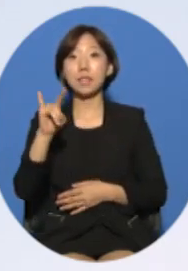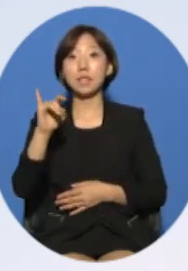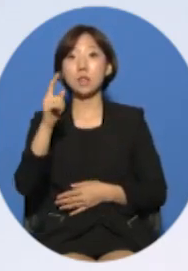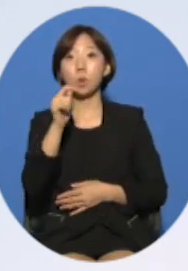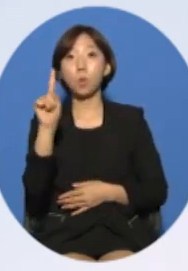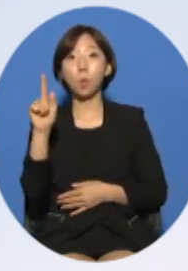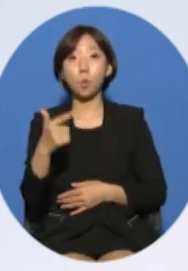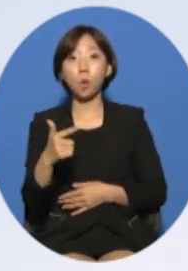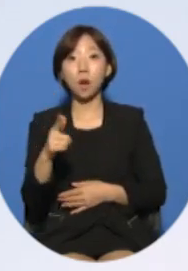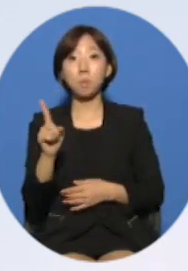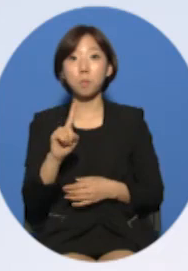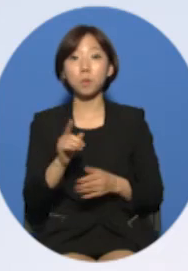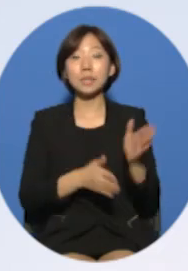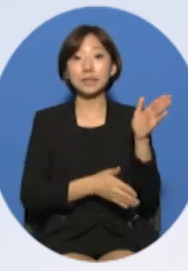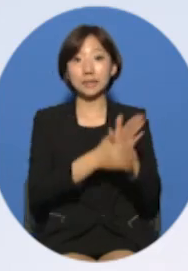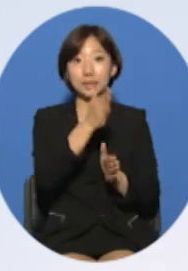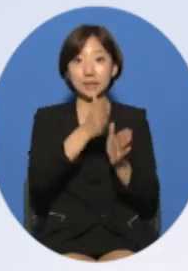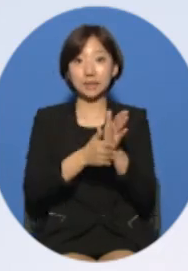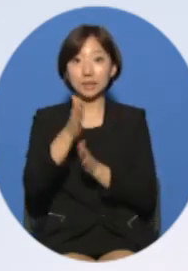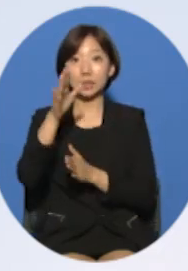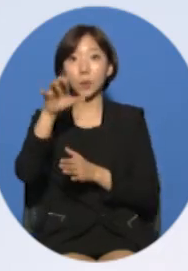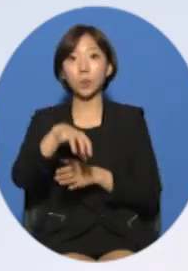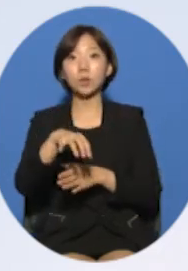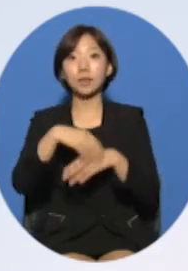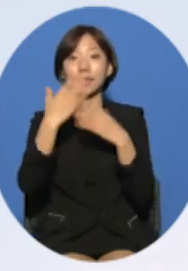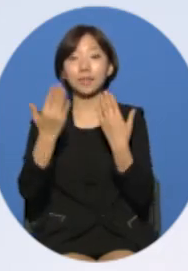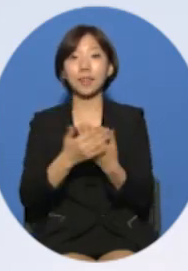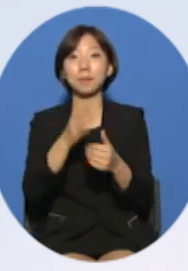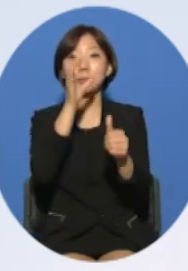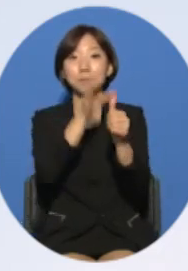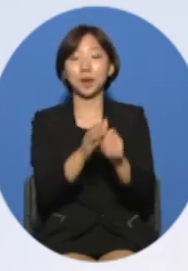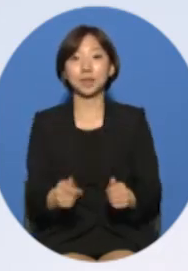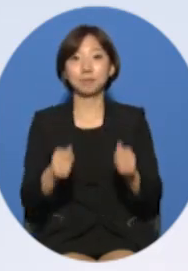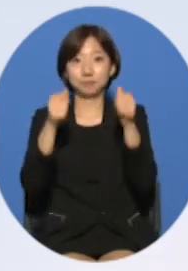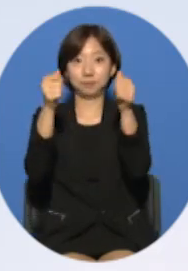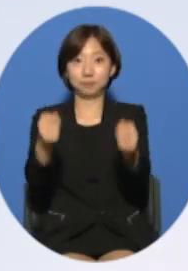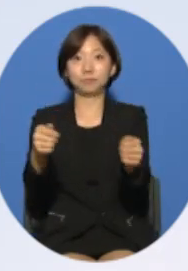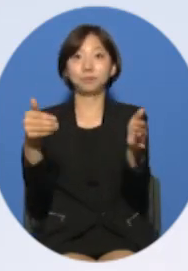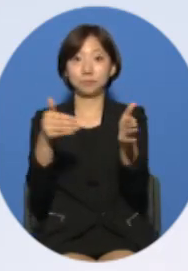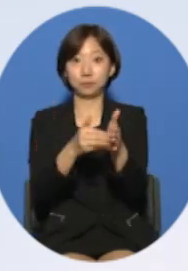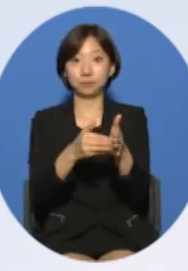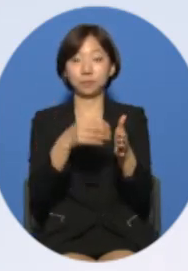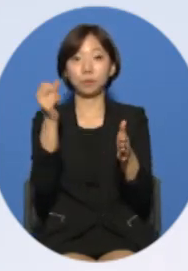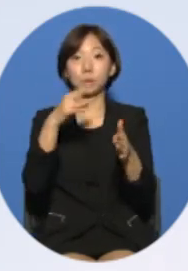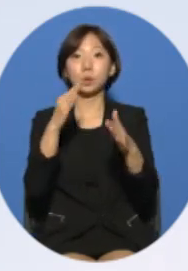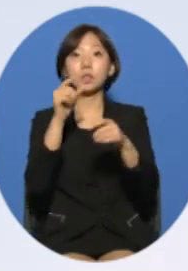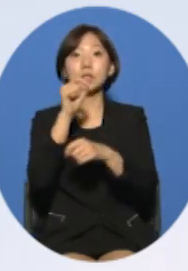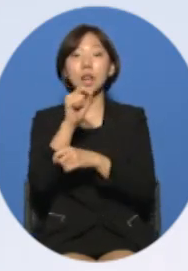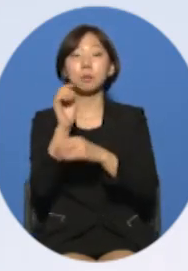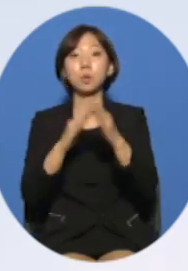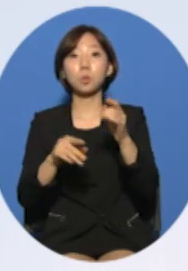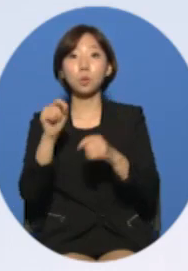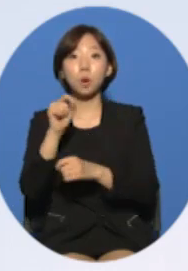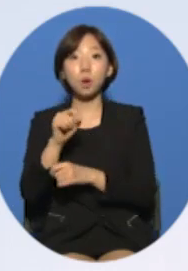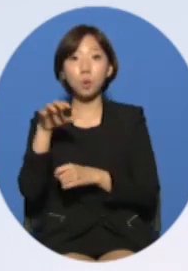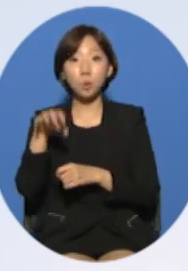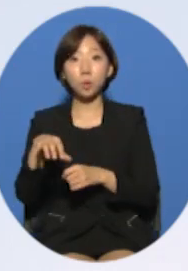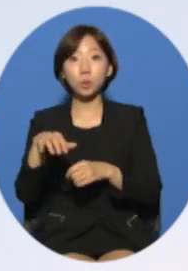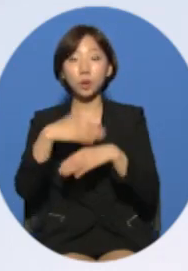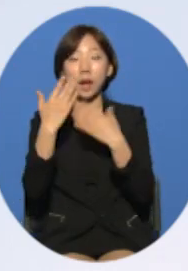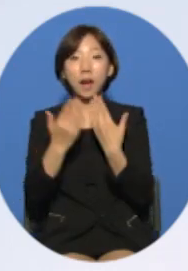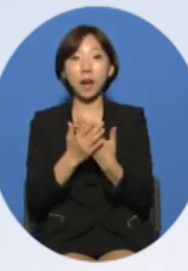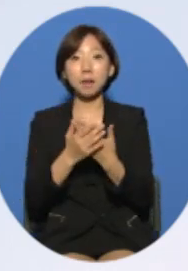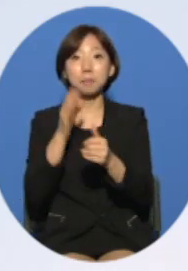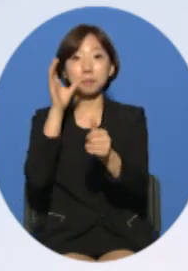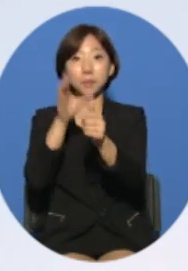관리관은 구시군 선거관리위원회에서 위촉을 합니다. 네. 네. 네. 그리고 투표 사무원들은 읍면동 선거관리위원회에서 위촉을 합니다.